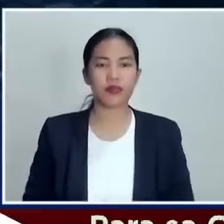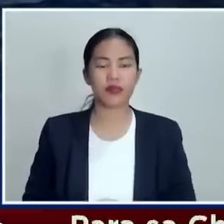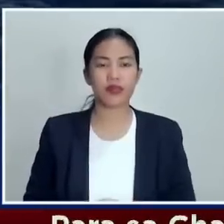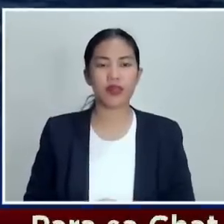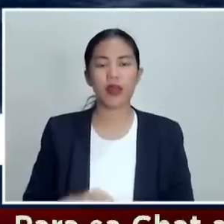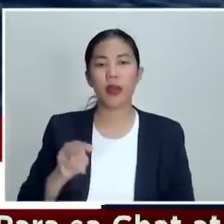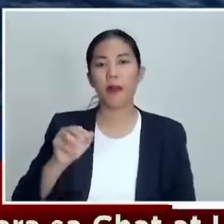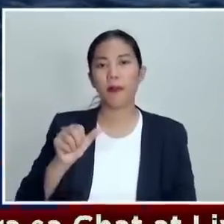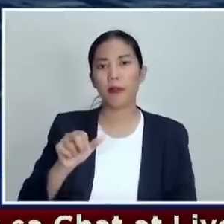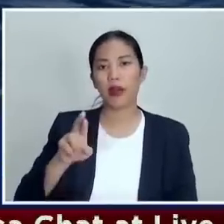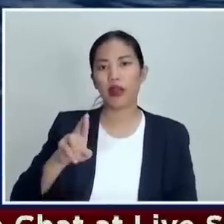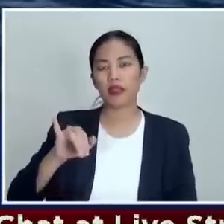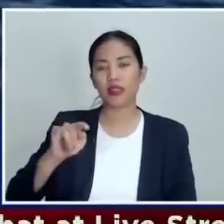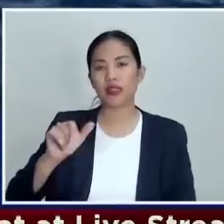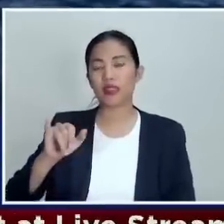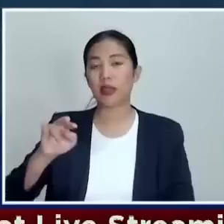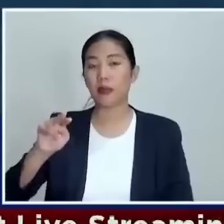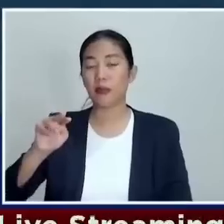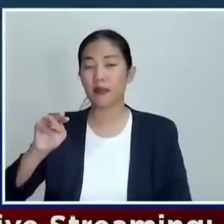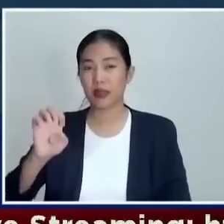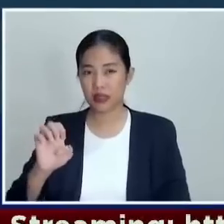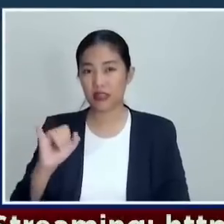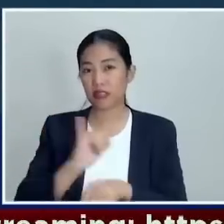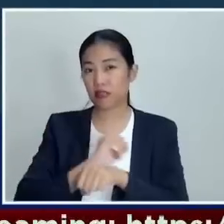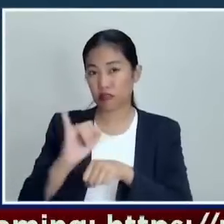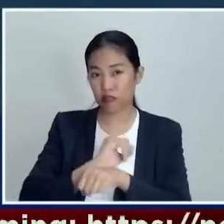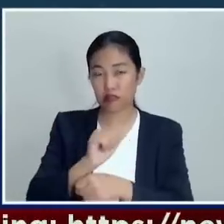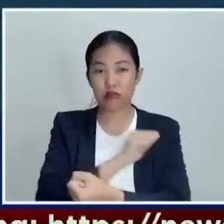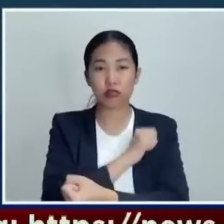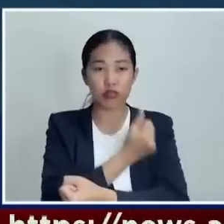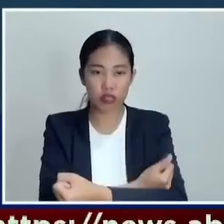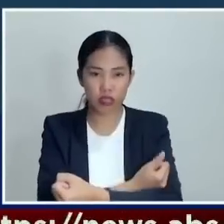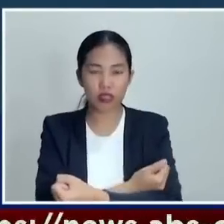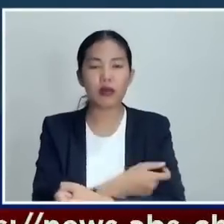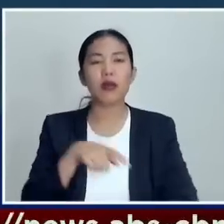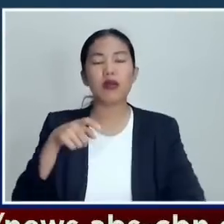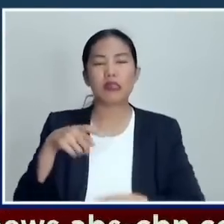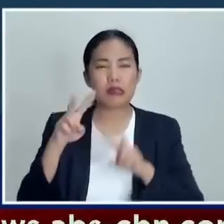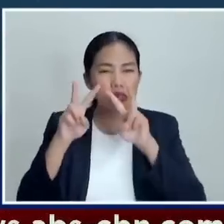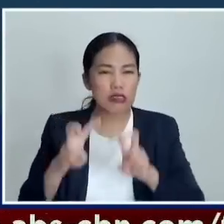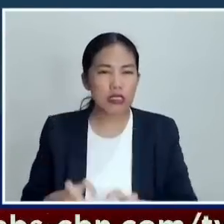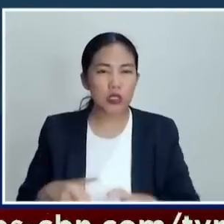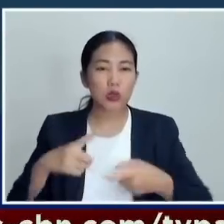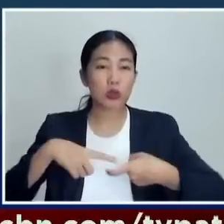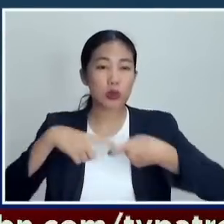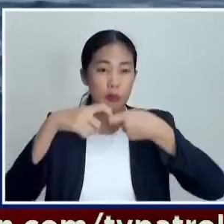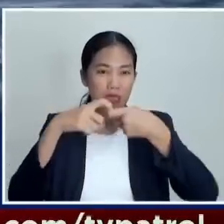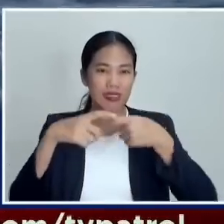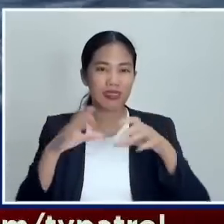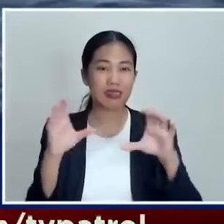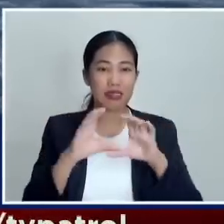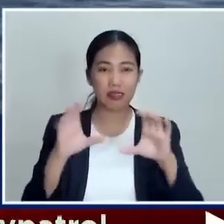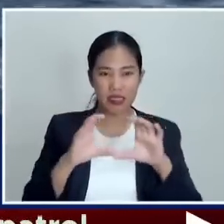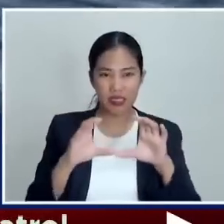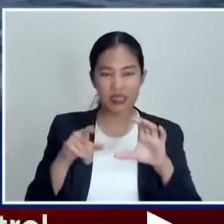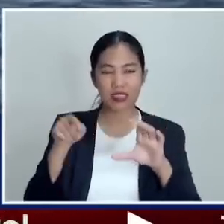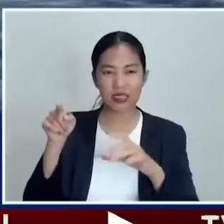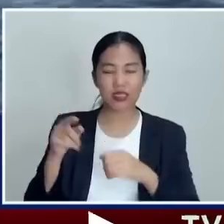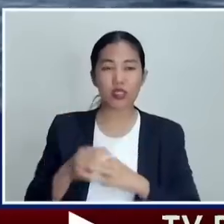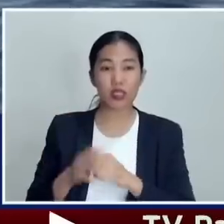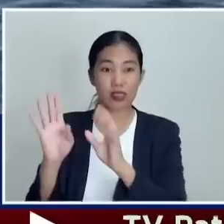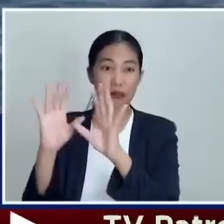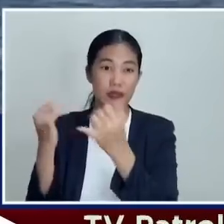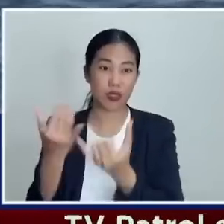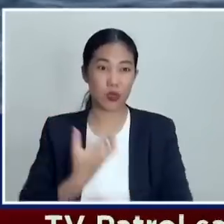Industry Authority o Marina na suspindihin ang Certificate of Public Convenience ng RDC Real Marine Services para hindi na